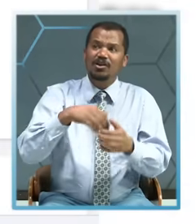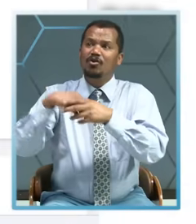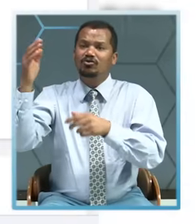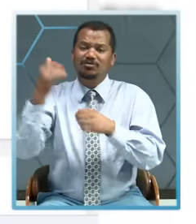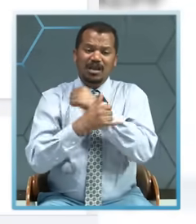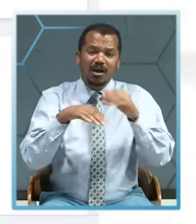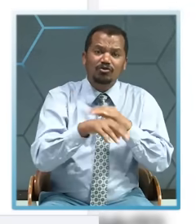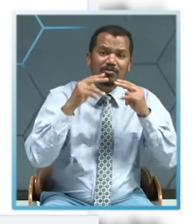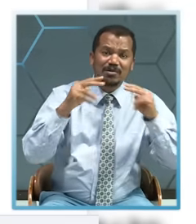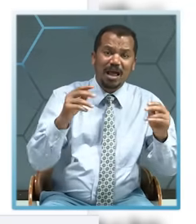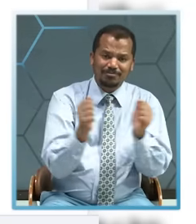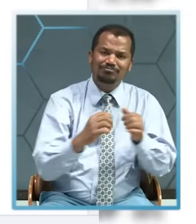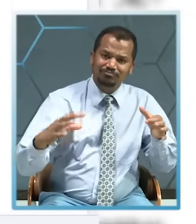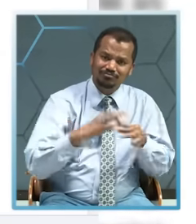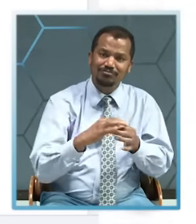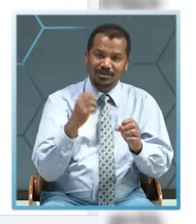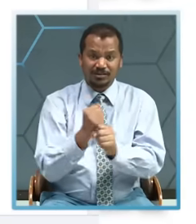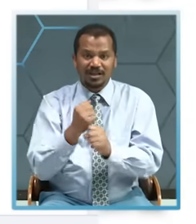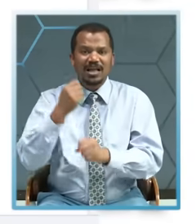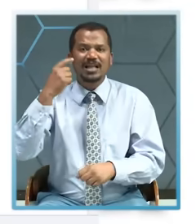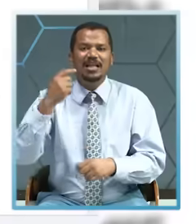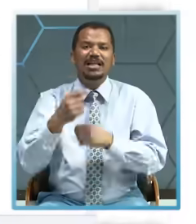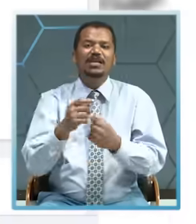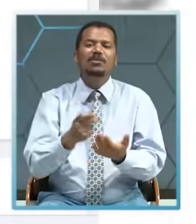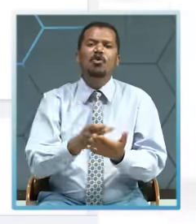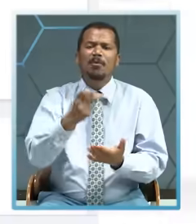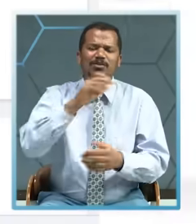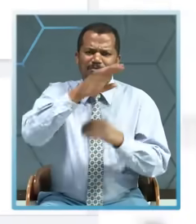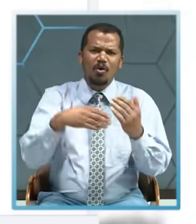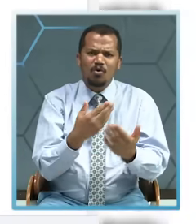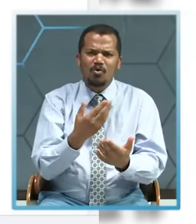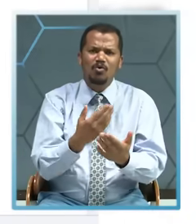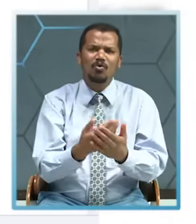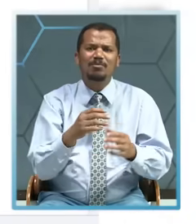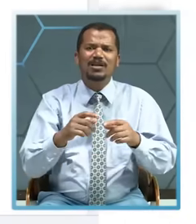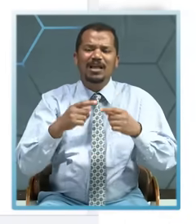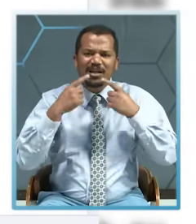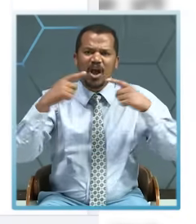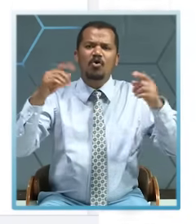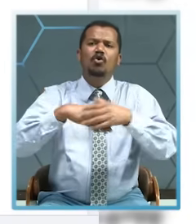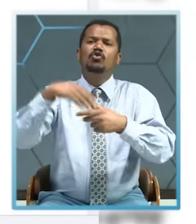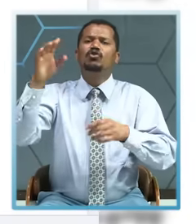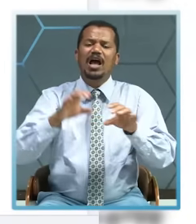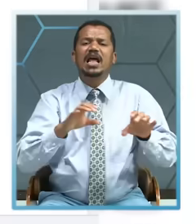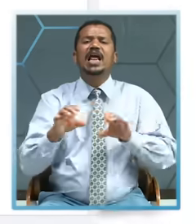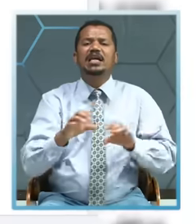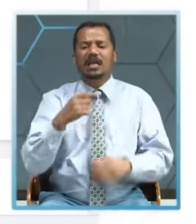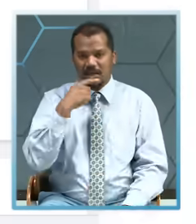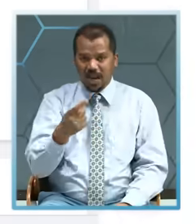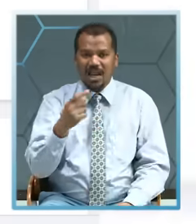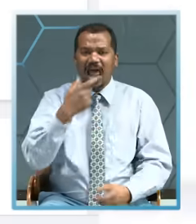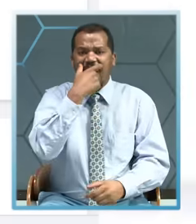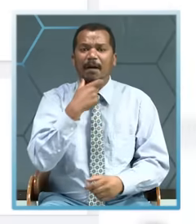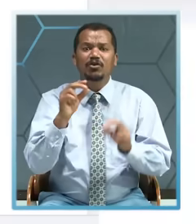እንዲሁም ከውጭና ከሀገር ውስጥ ሚዲያዎች ጋር በመተባበር ትግራይና ዲፕሎማሲ በሁሉም ጎልቶና ገኖ እንዲወጣ ይሰራል ሲል ያትታል